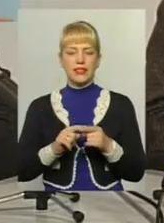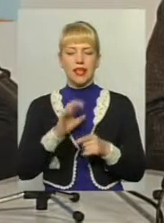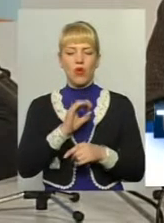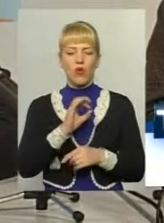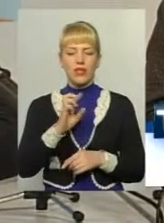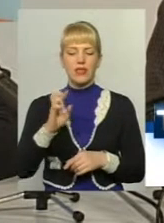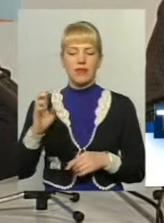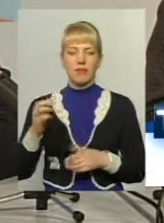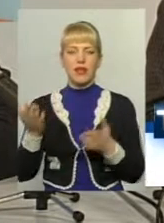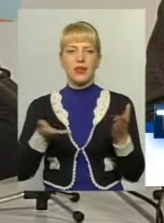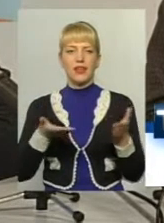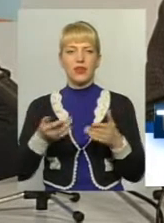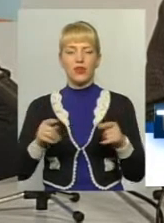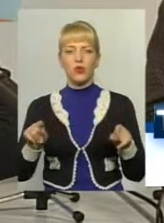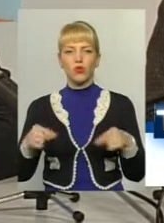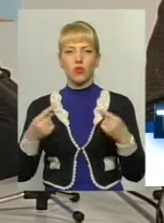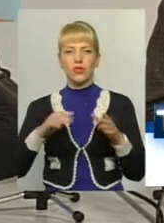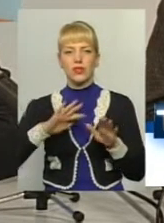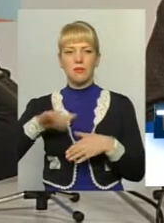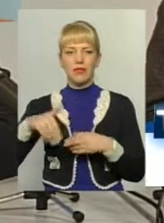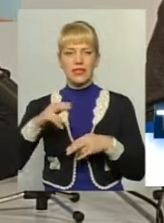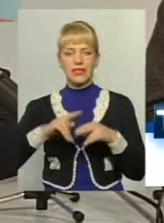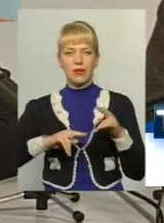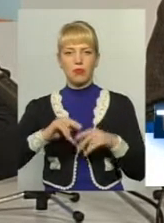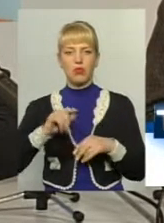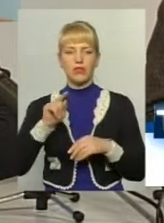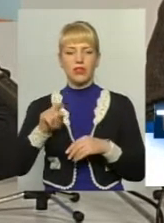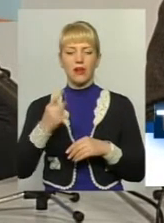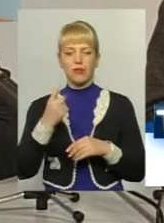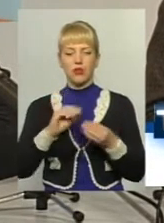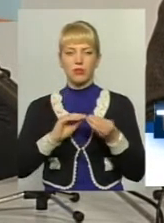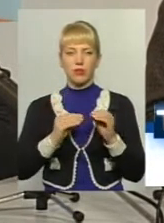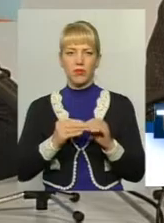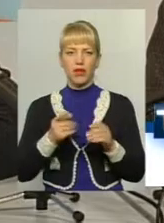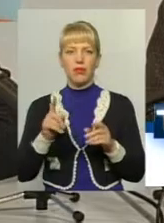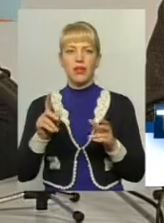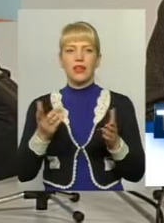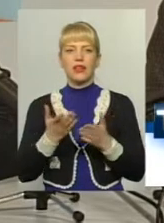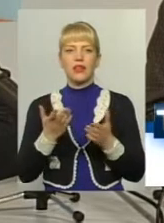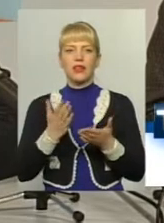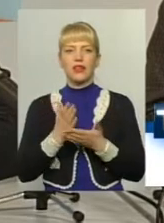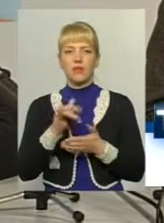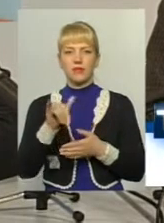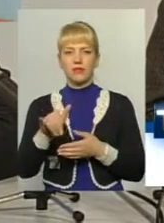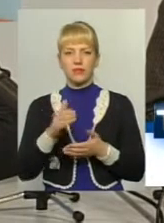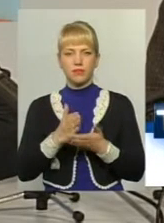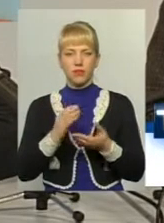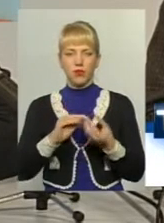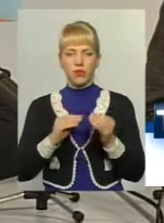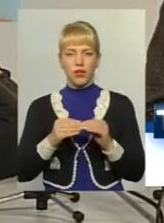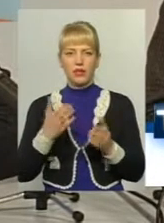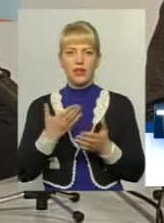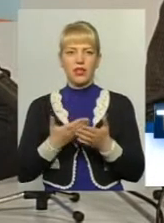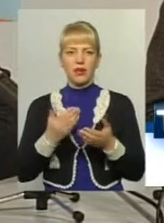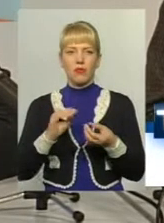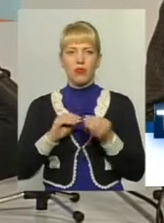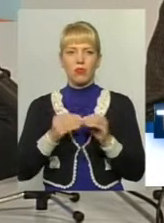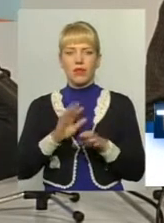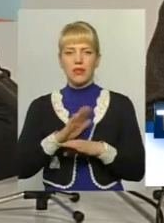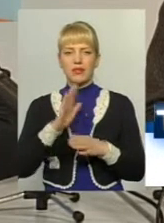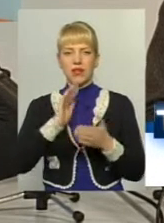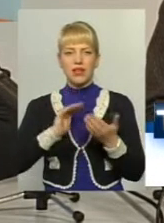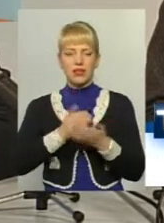ОСББ там на декілька категорій. Ну, я розділив для себе на декілька категорій, да, і на декілька категорій проблем, які виникають в тих чи інших будинках.